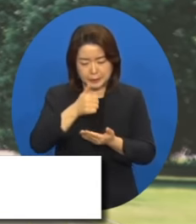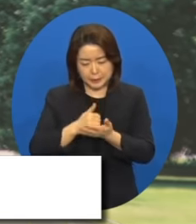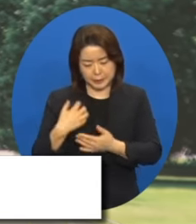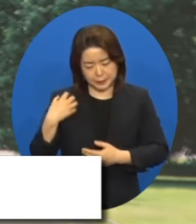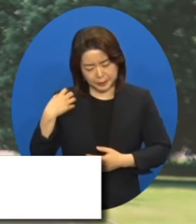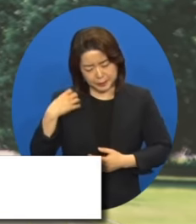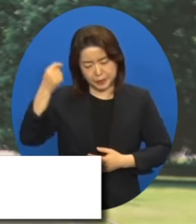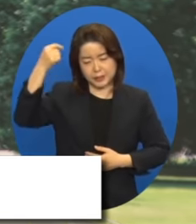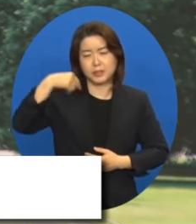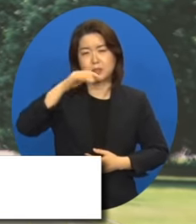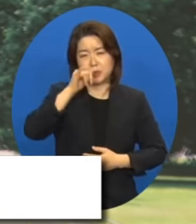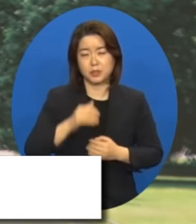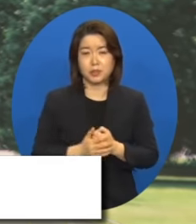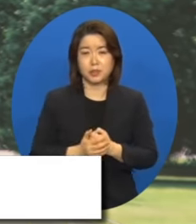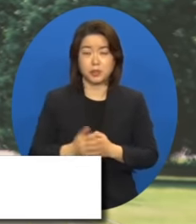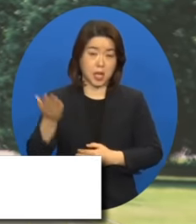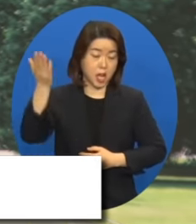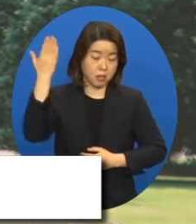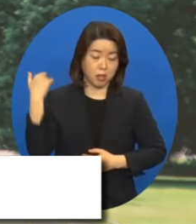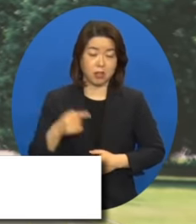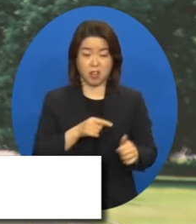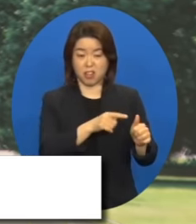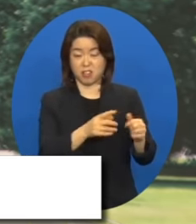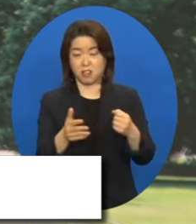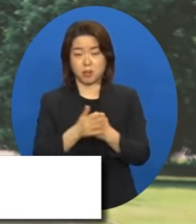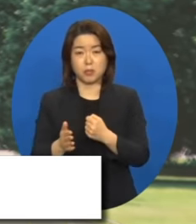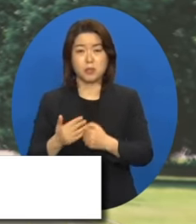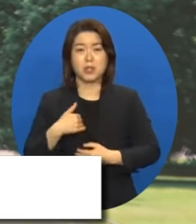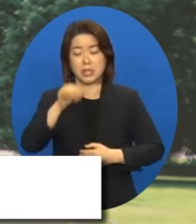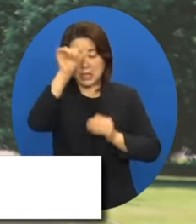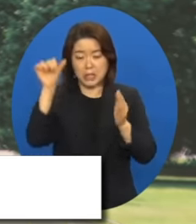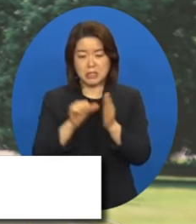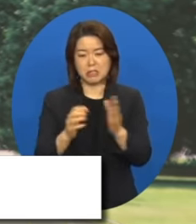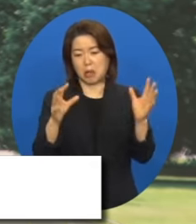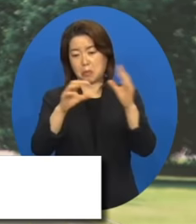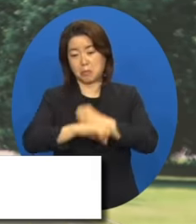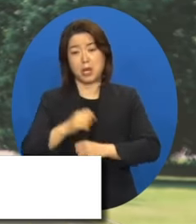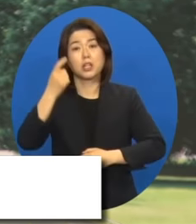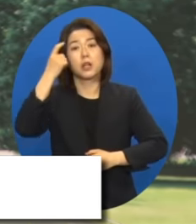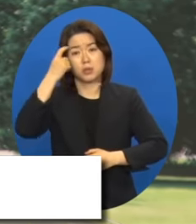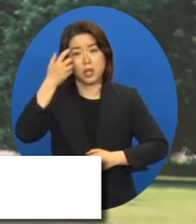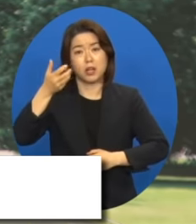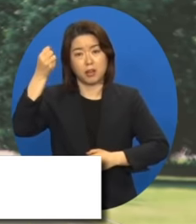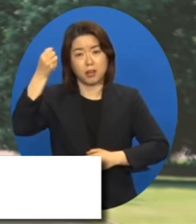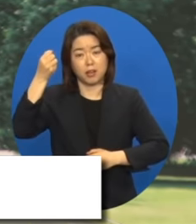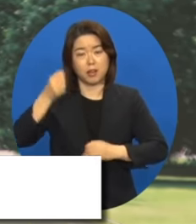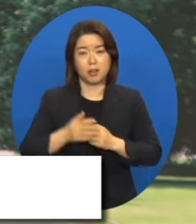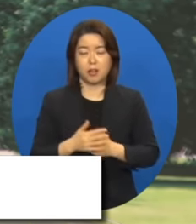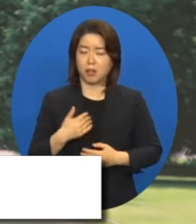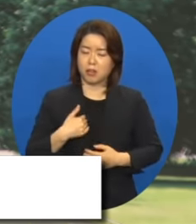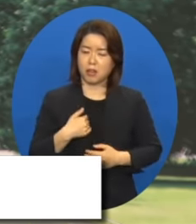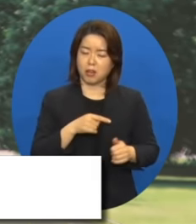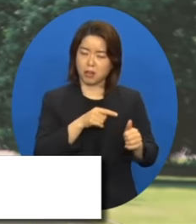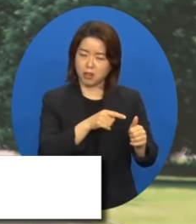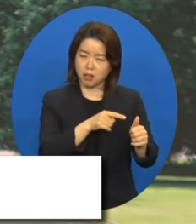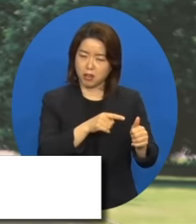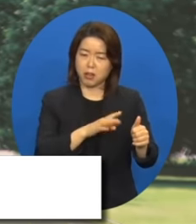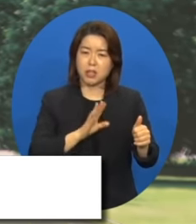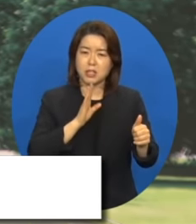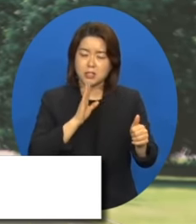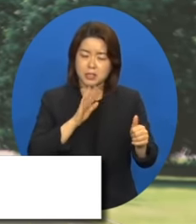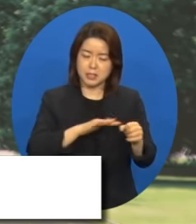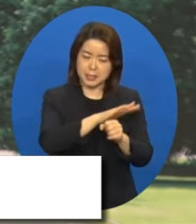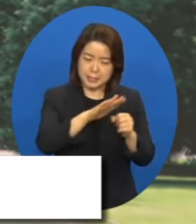들더래요. 그동안에는 그 사람 때문에 내 인생이 망가졌다고만 생각하고 살았는데 내가 진짜